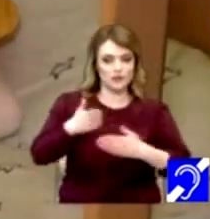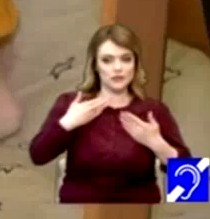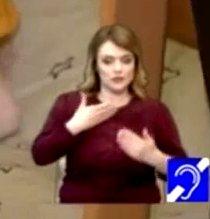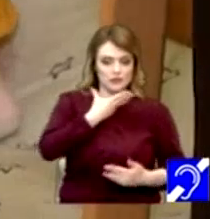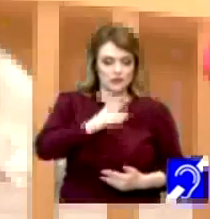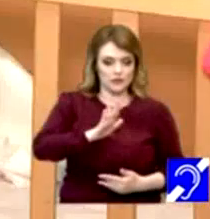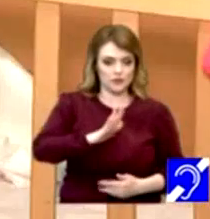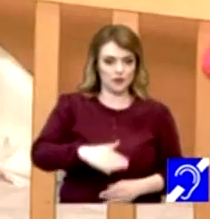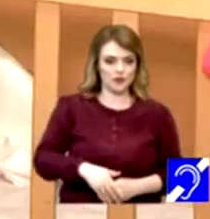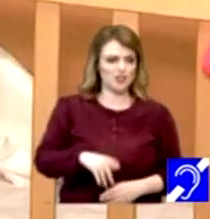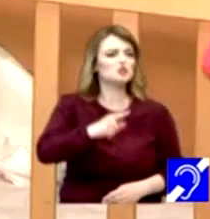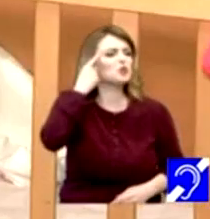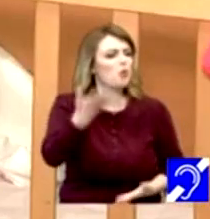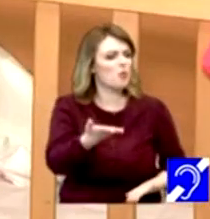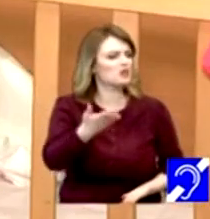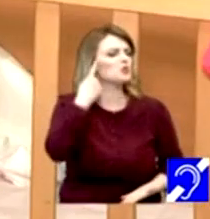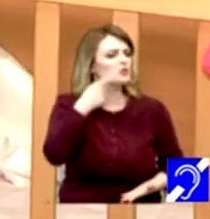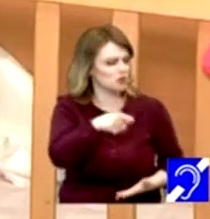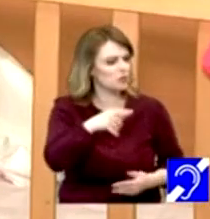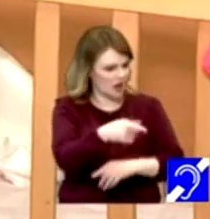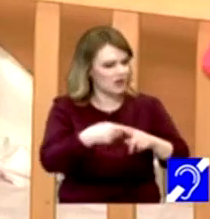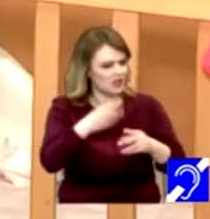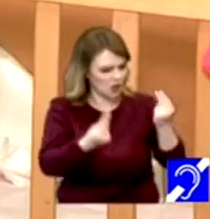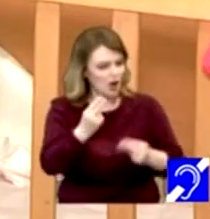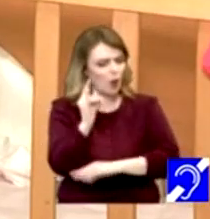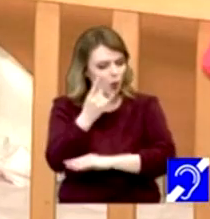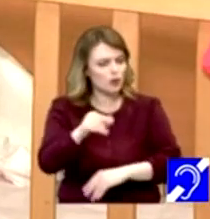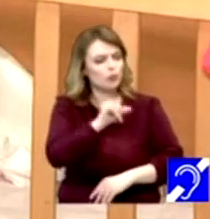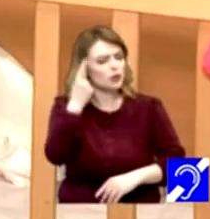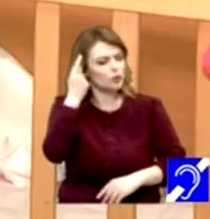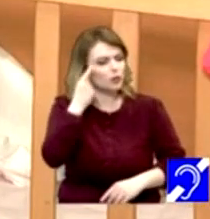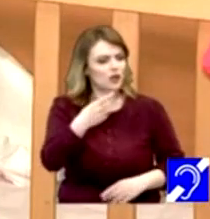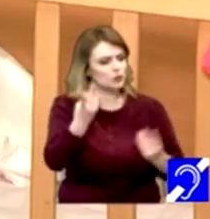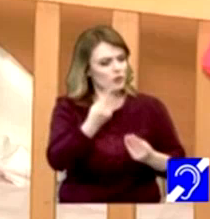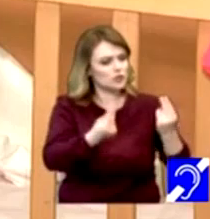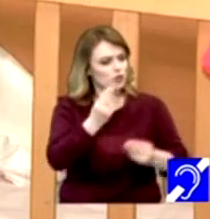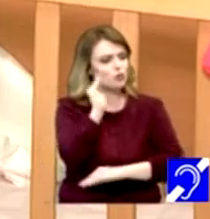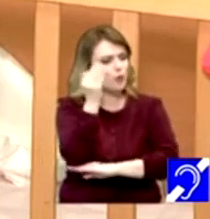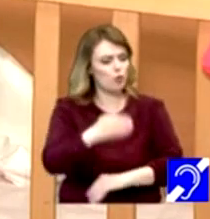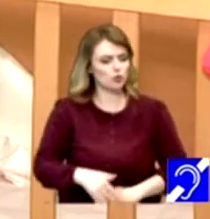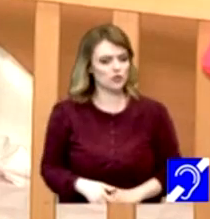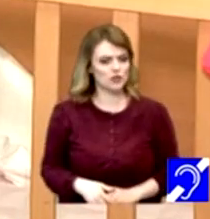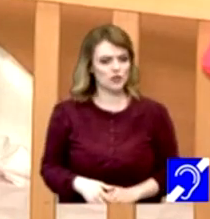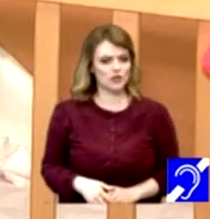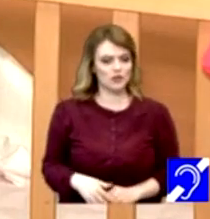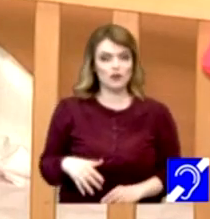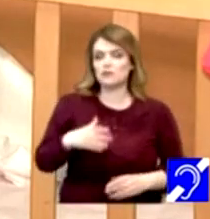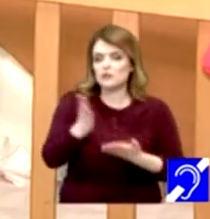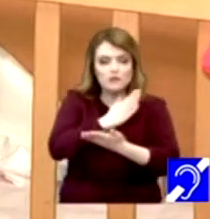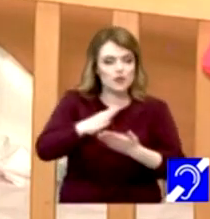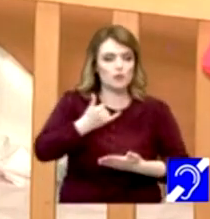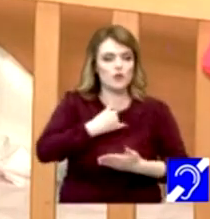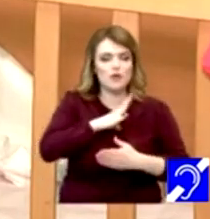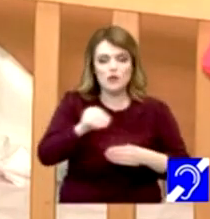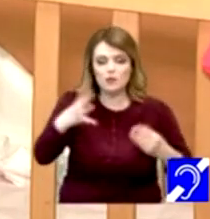întreabă. Și te-ai gândit, cred că e păpuș, unii te-ai gândit, ți-a fost capul, trebuie să te joci cu păpușul, nu să... Susținere nu este.